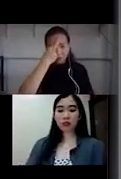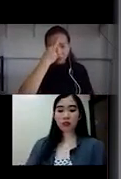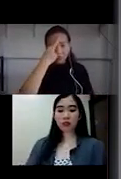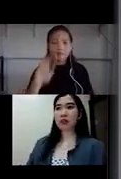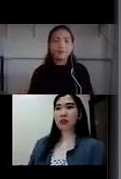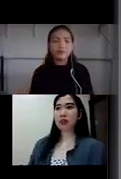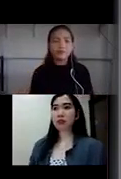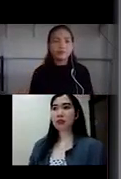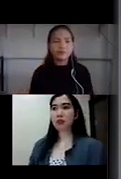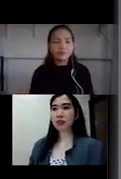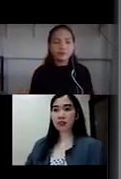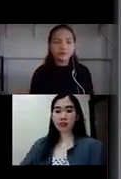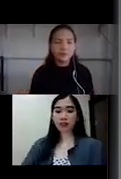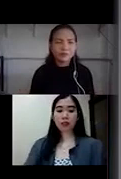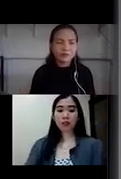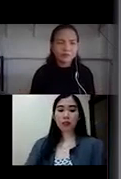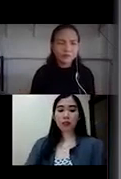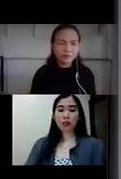Task, kunyari.